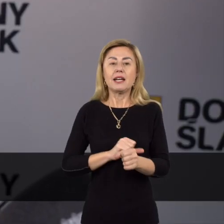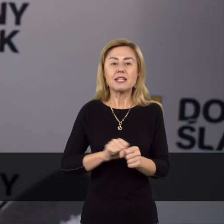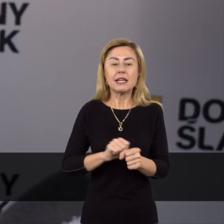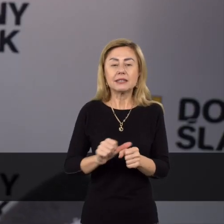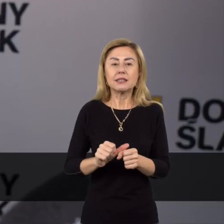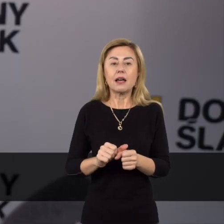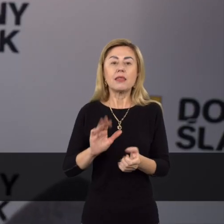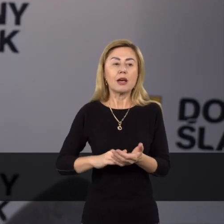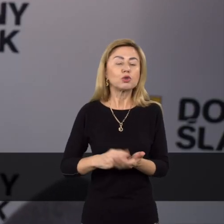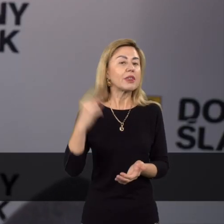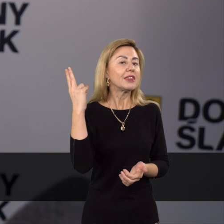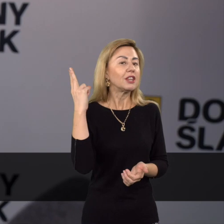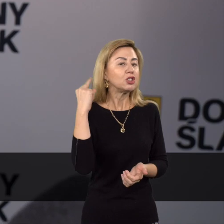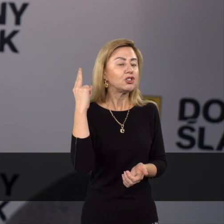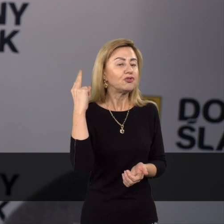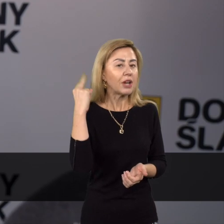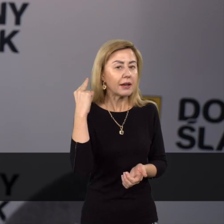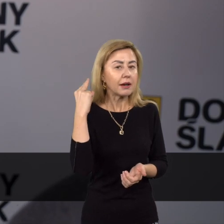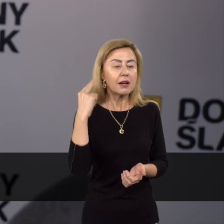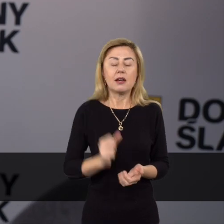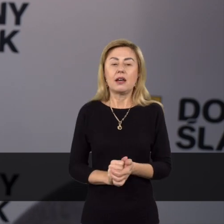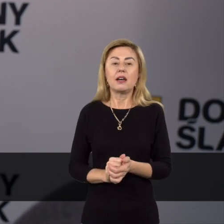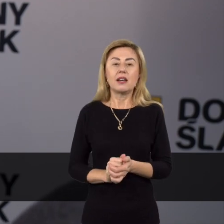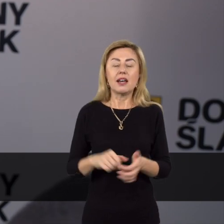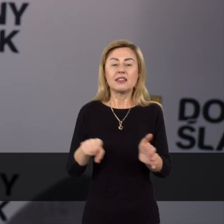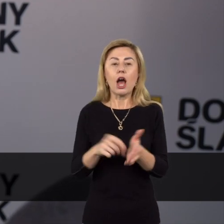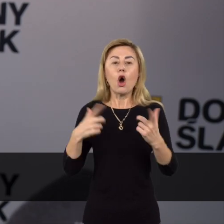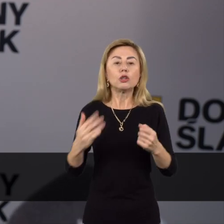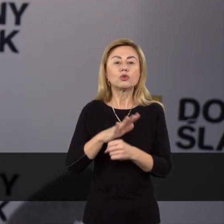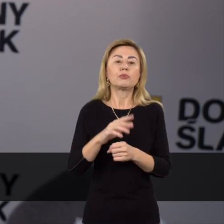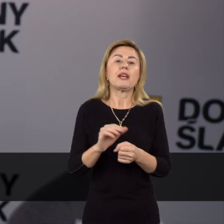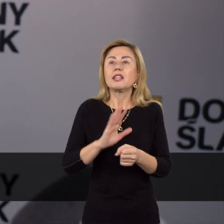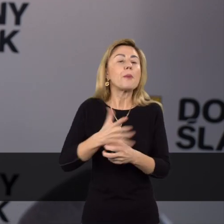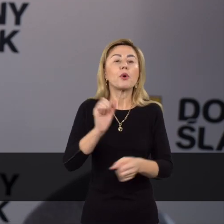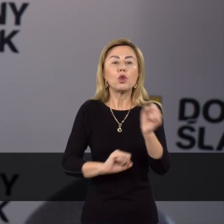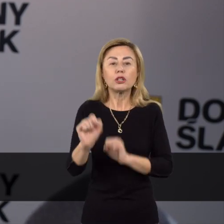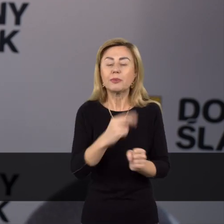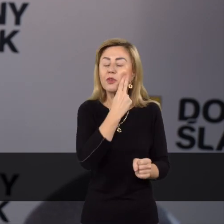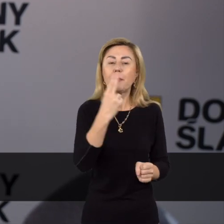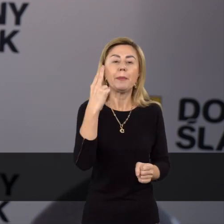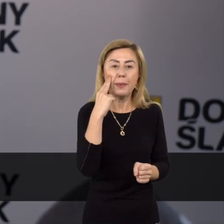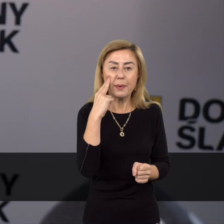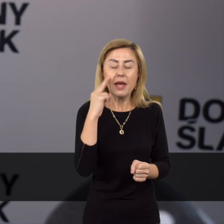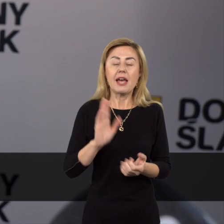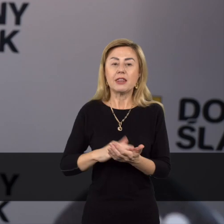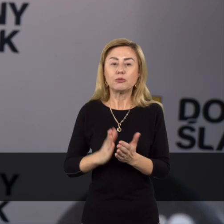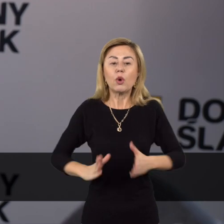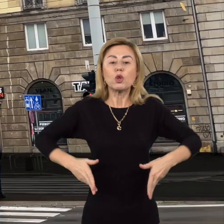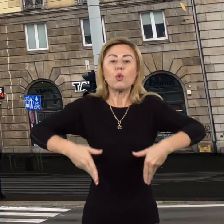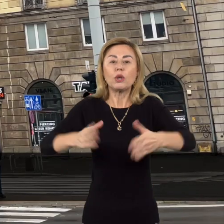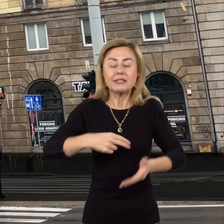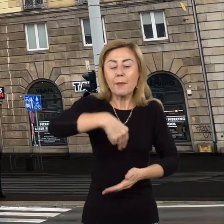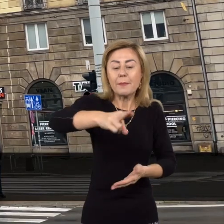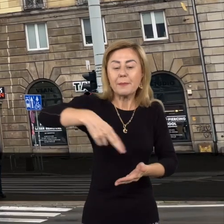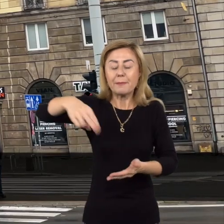panelu, to udźwiękowiona sygnalizacja świetlna. To jest w ogóle klucz do bezpiecznego przemierzania ulicy.